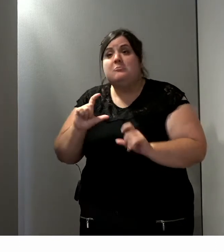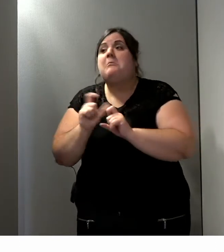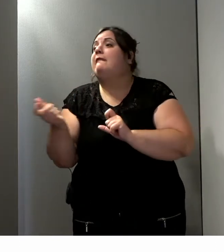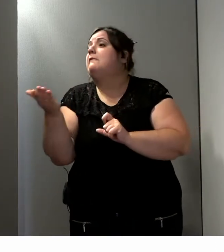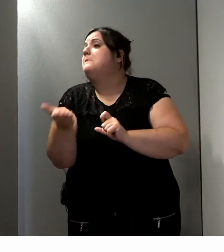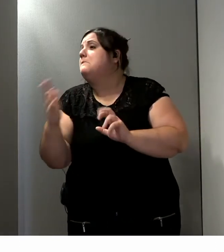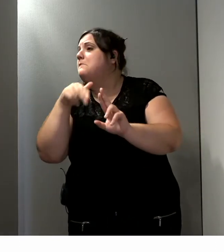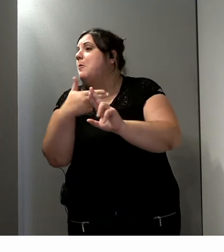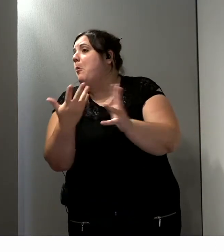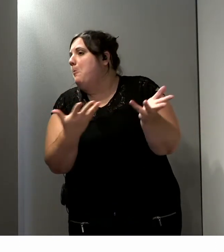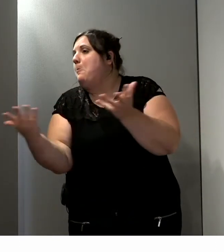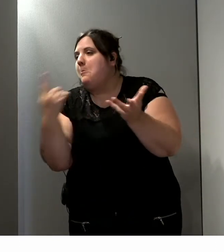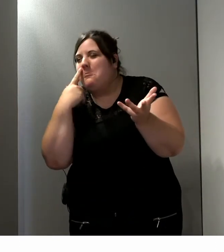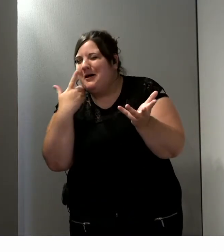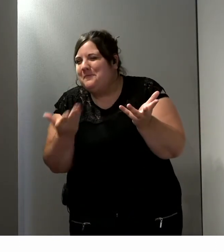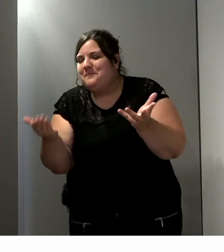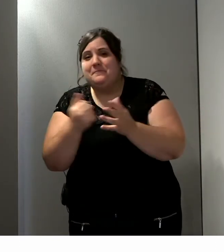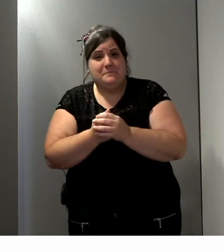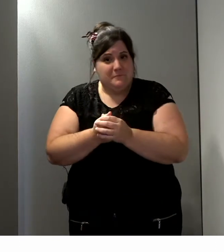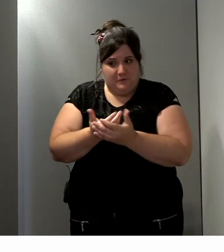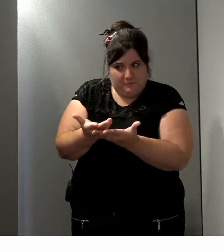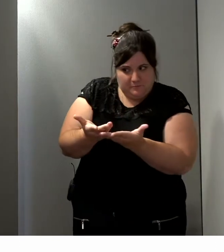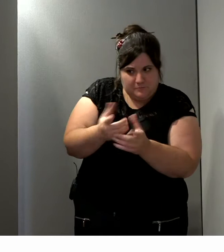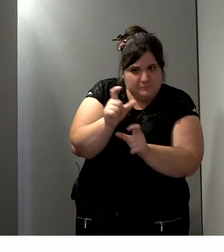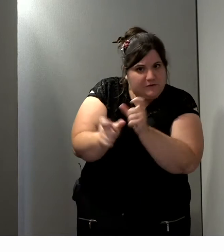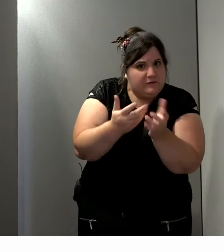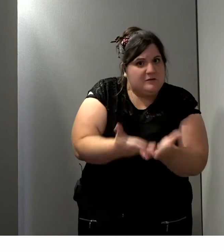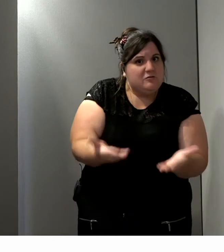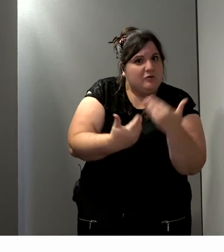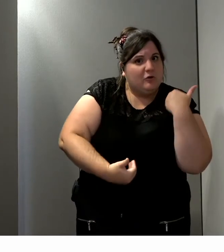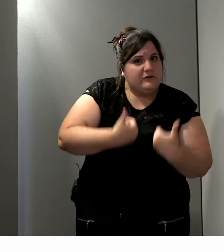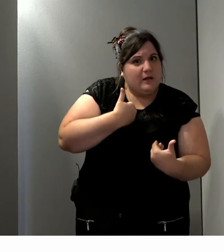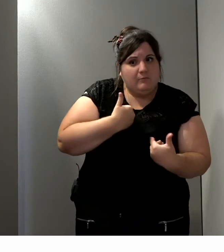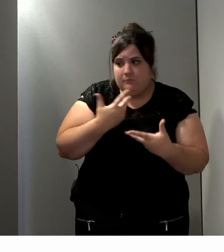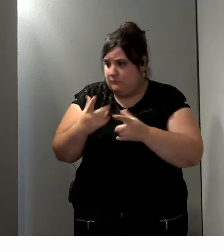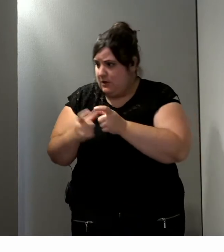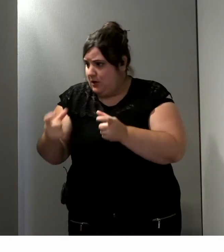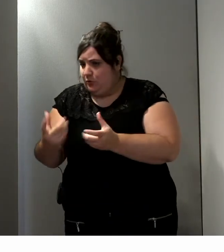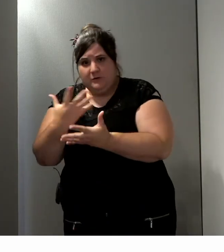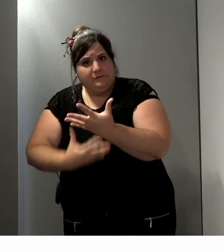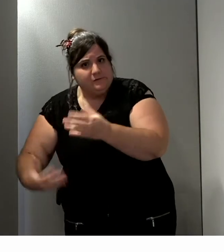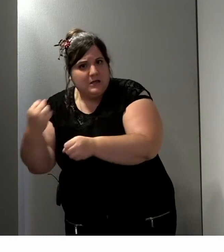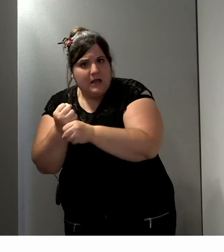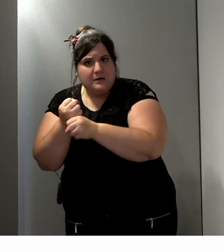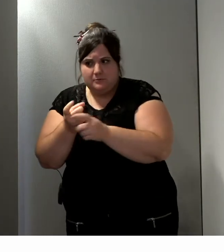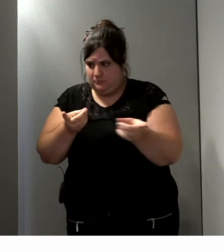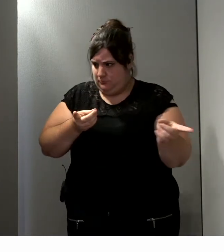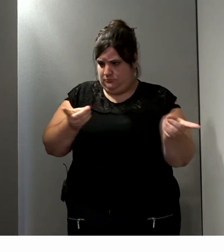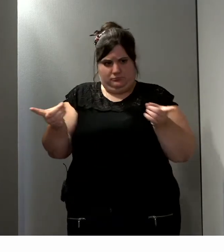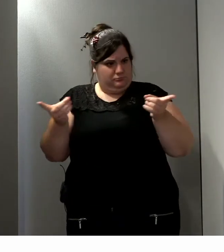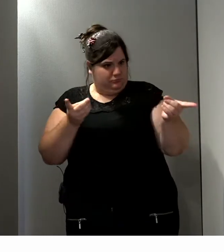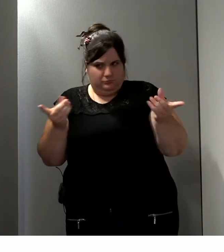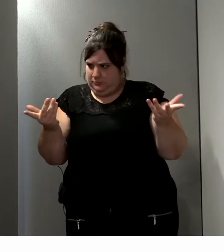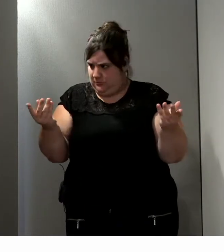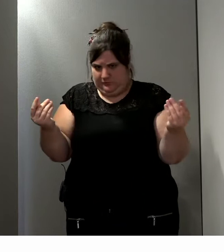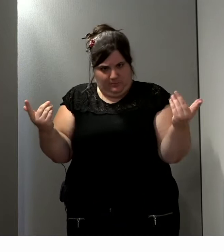lieux sur les personnes handicapées et l'entrepreneuriat. Aujourd'hui, où est-ce qu'on en est? Est-ce que l'entrepreneuriat apparaît comme